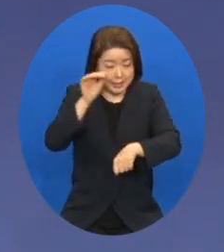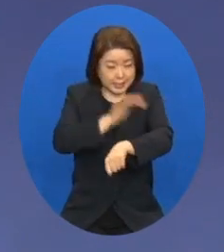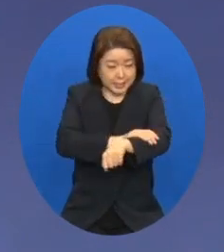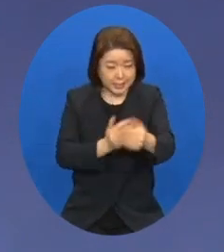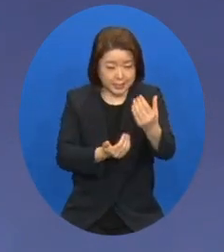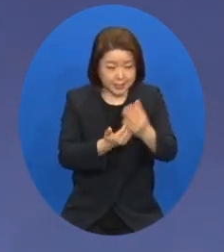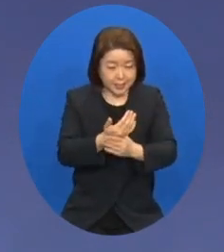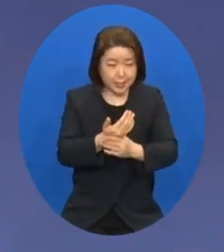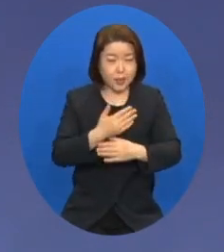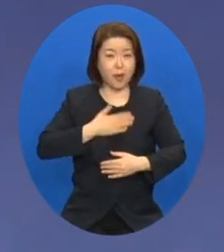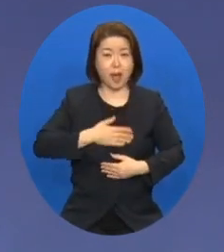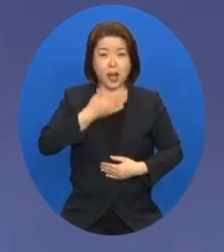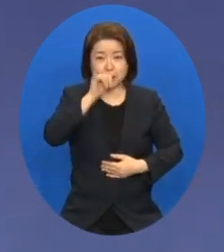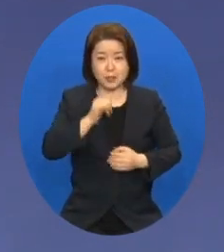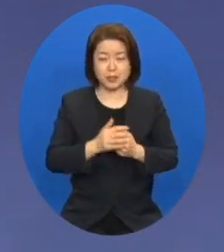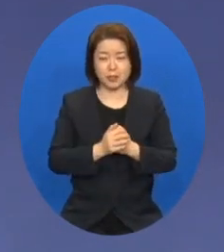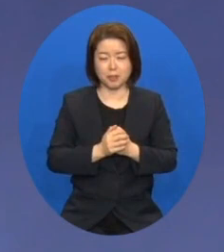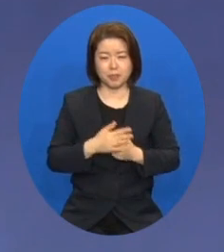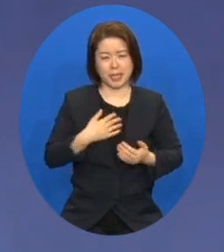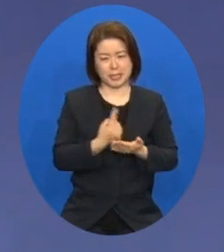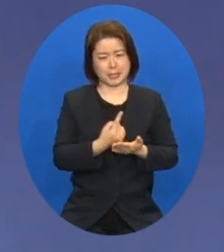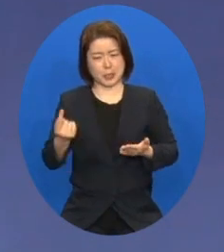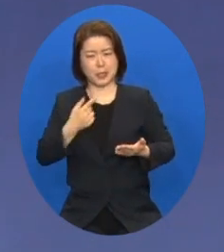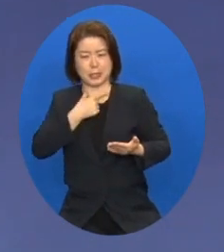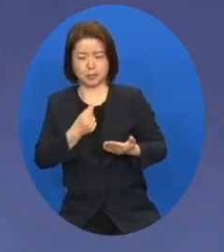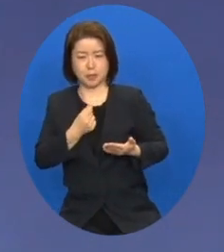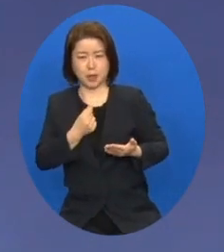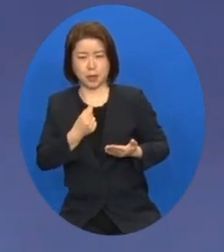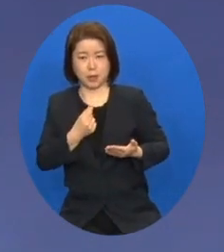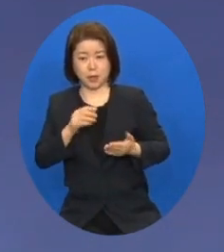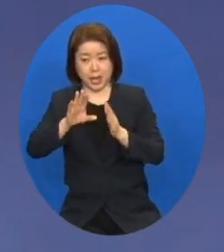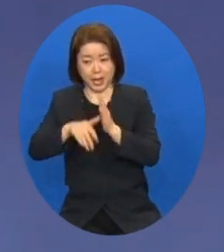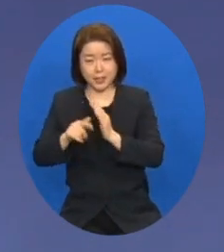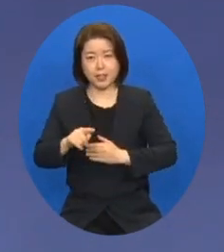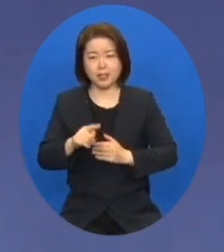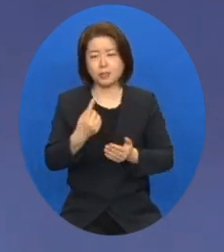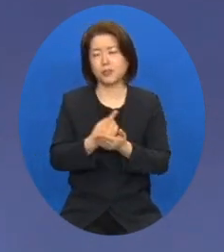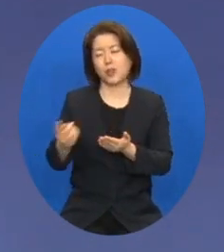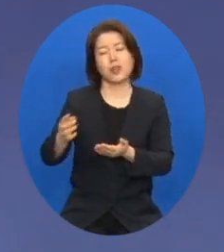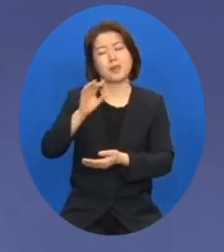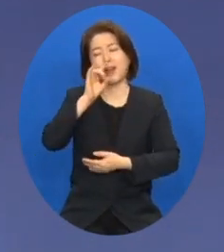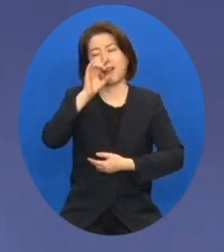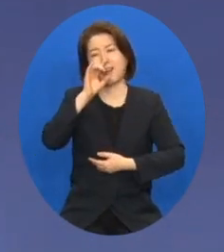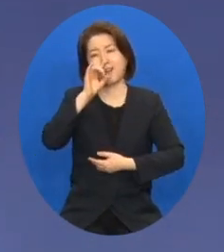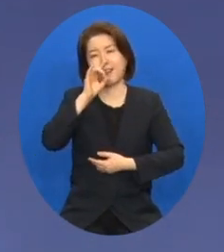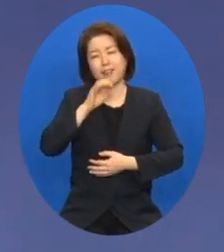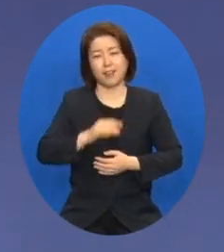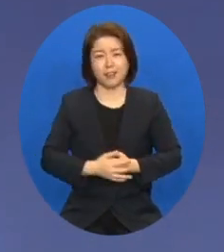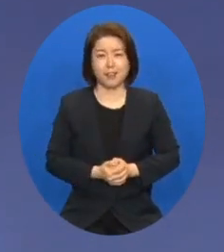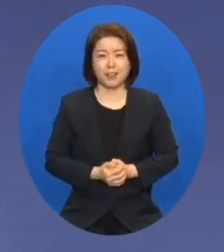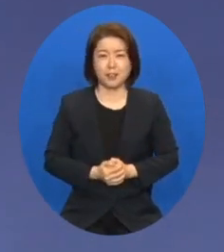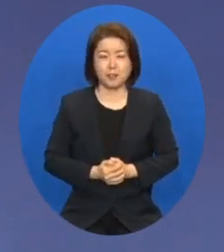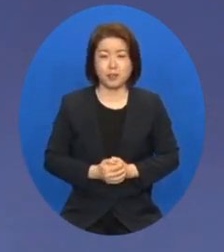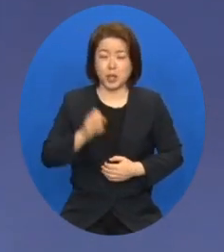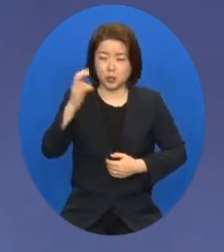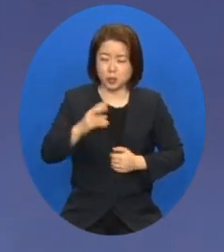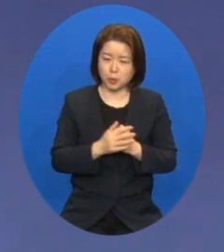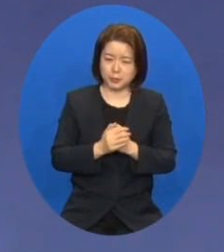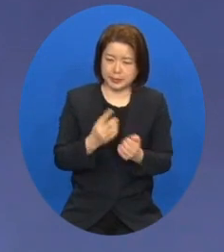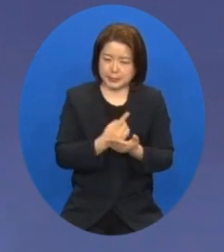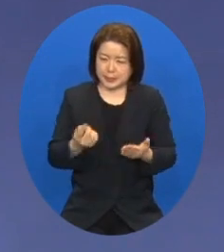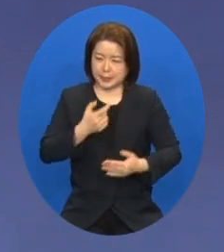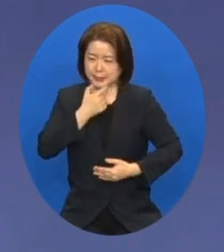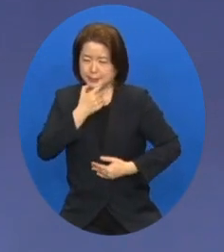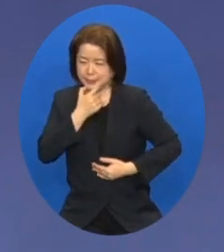느낍니다 떠나고 싶을 때는 대부분 떠나지 말아야 될 때입니다 떠나고 싶지